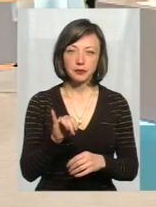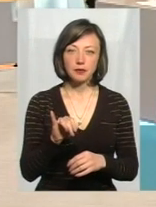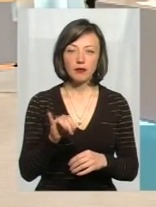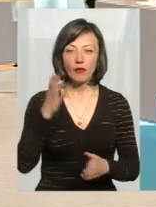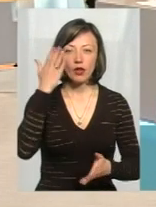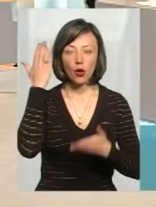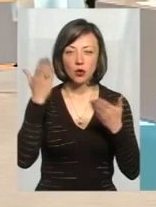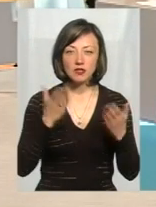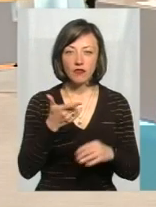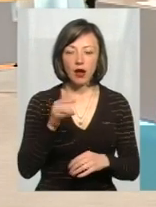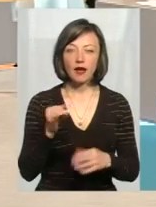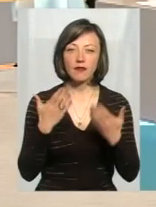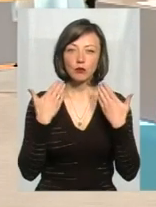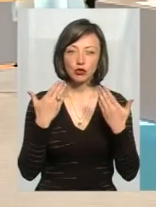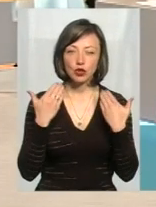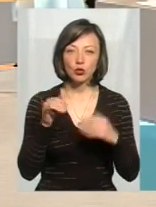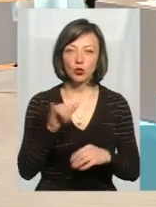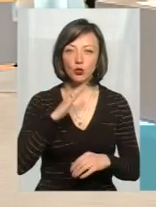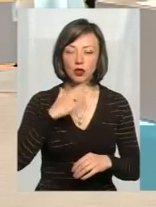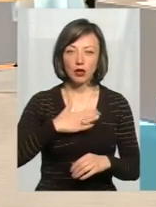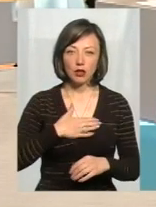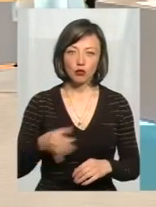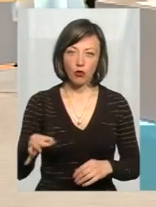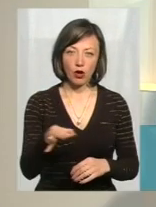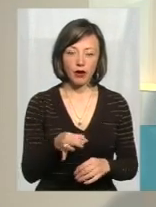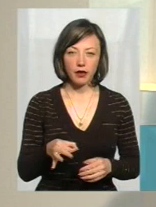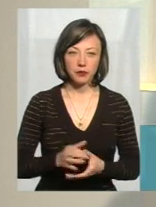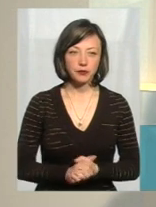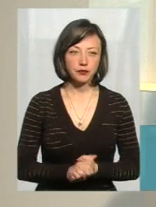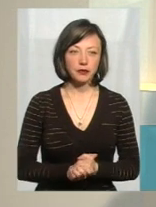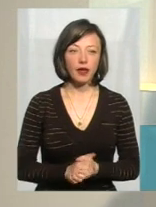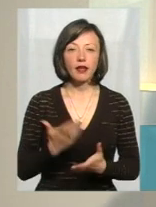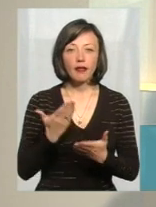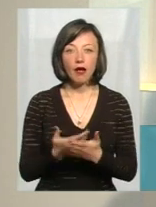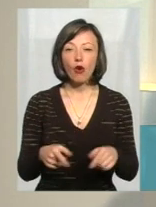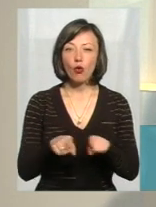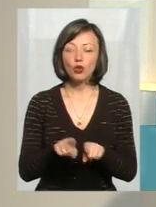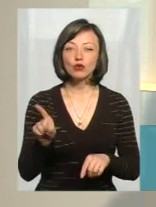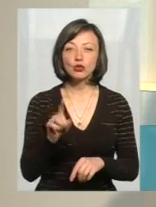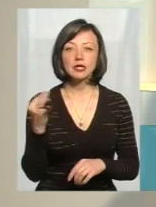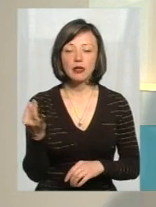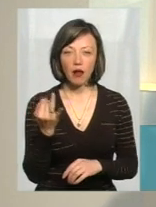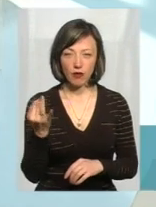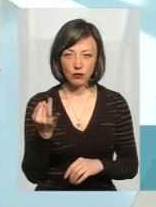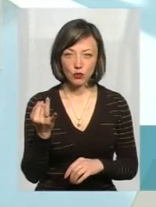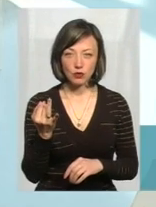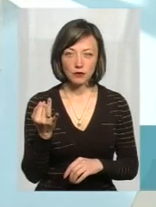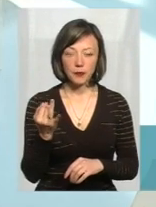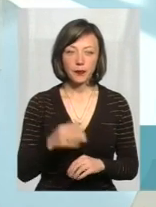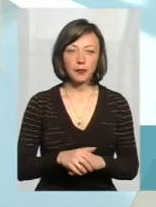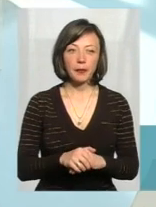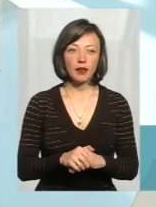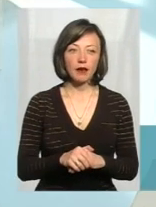розваги, і відпочинку у нашому краї. Так от, що цікаво. Щодо